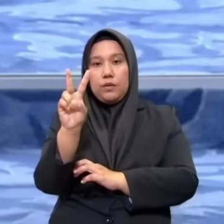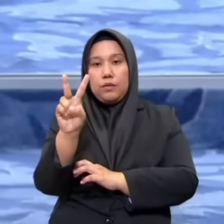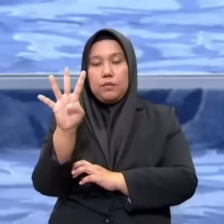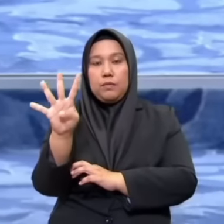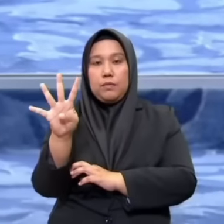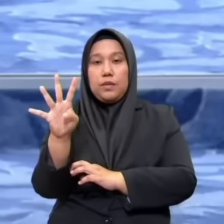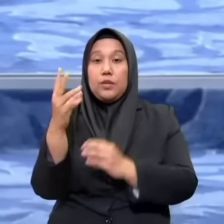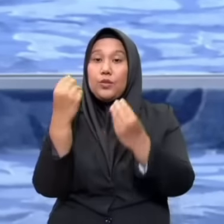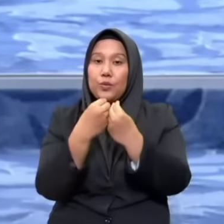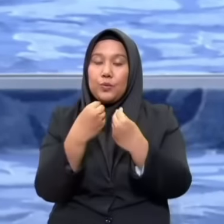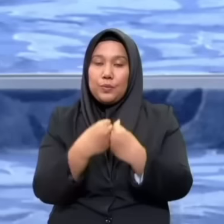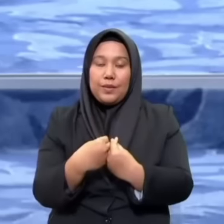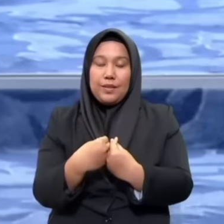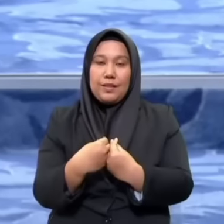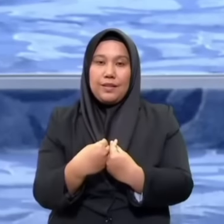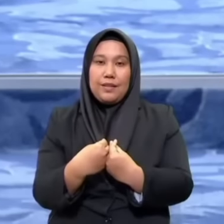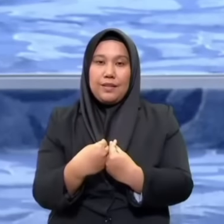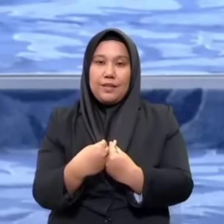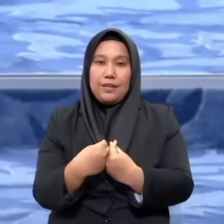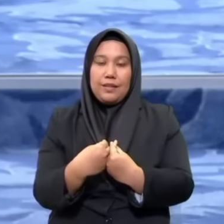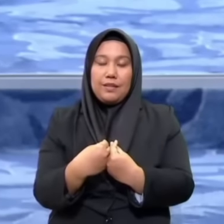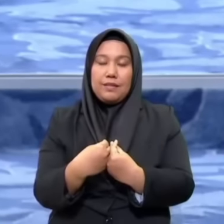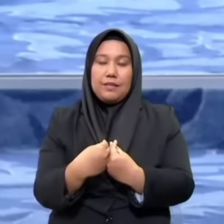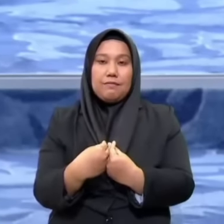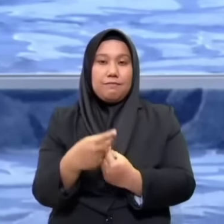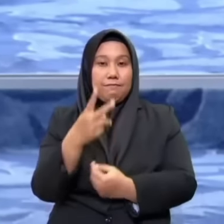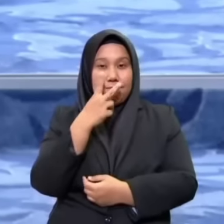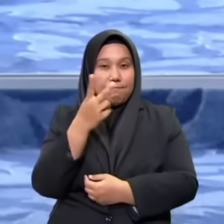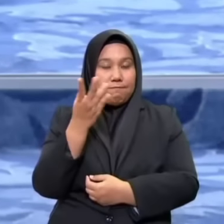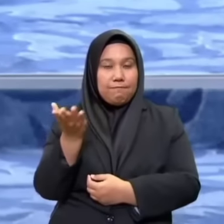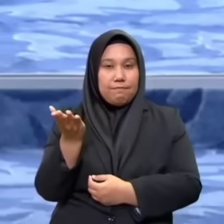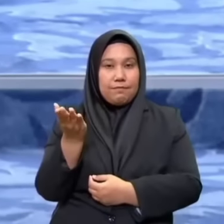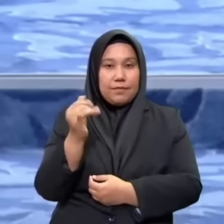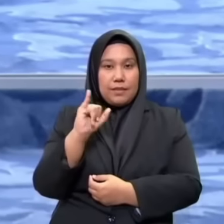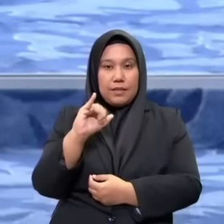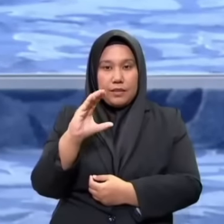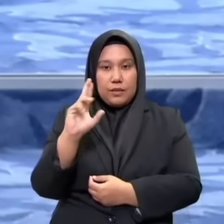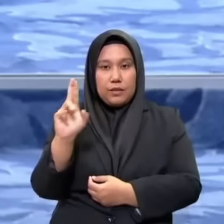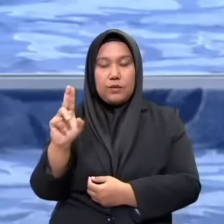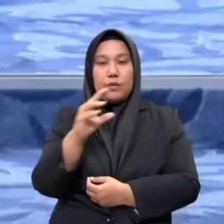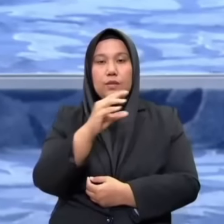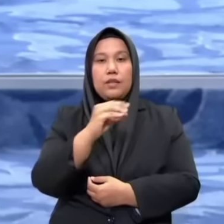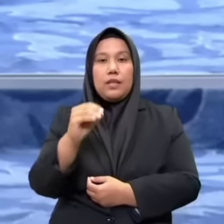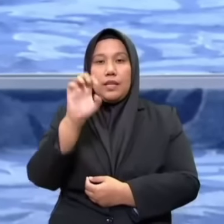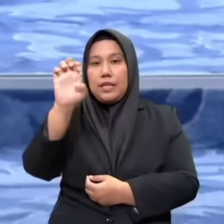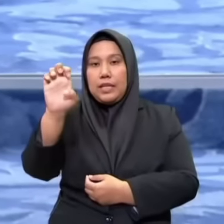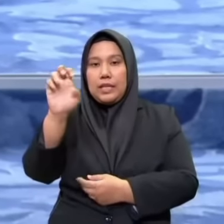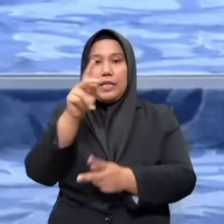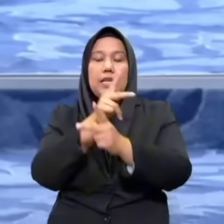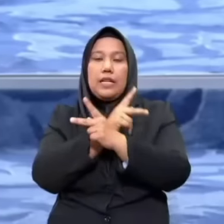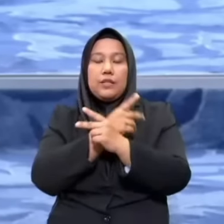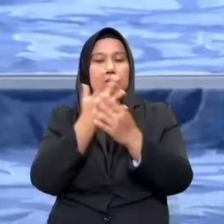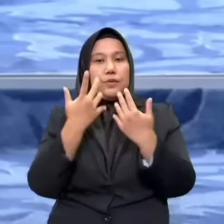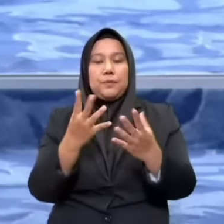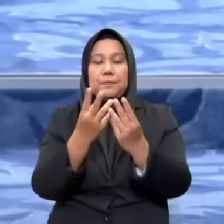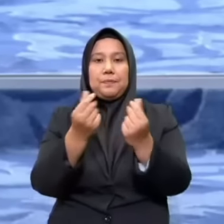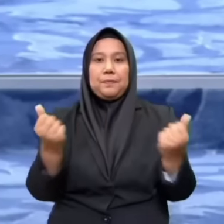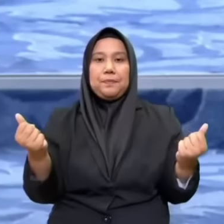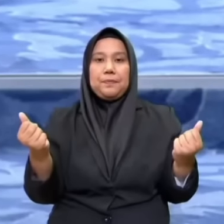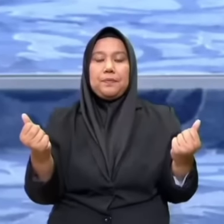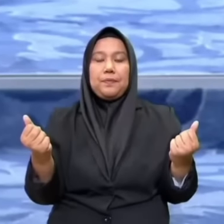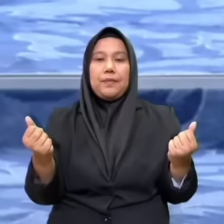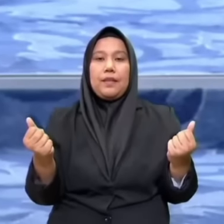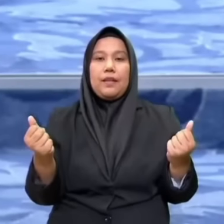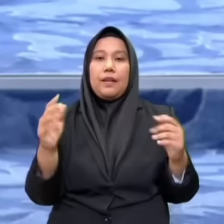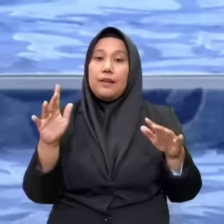yang dikesan dari angka-angka ICU dan e-kasih itu diselesaikan. Walau bagaimanapun,